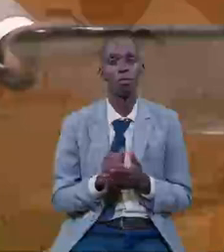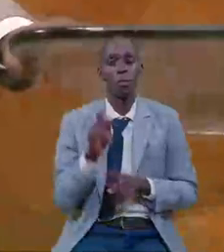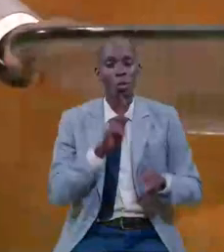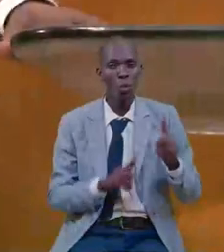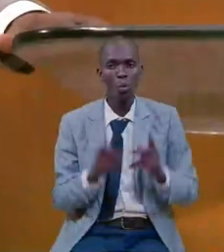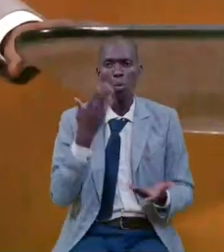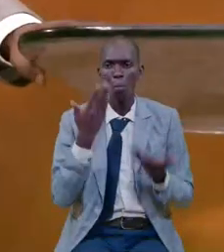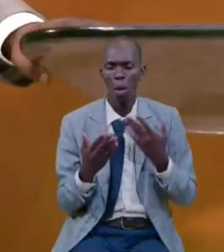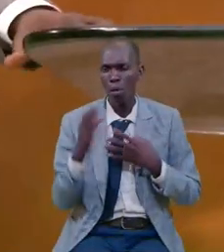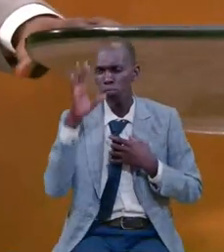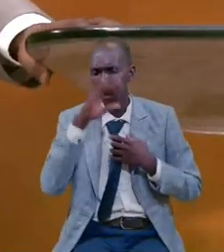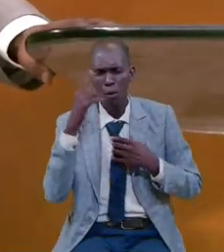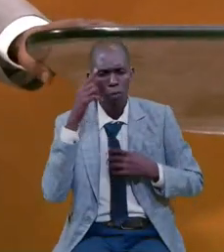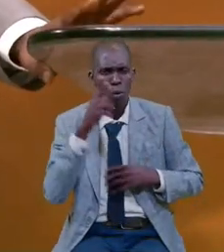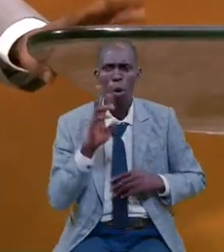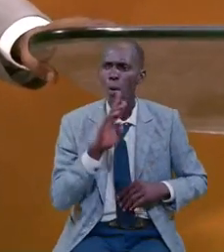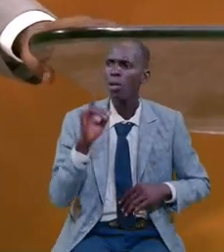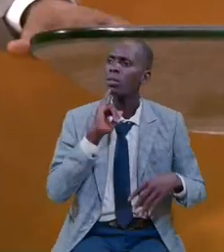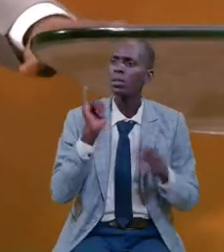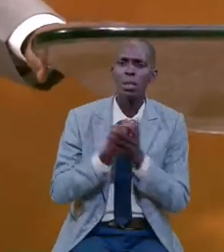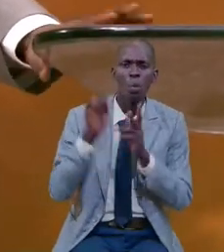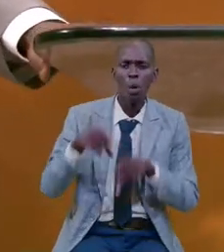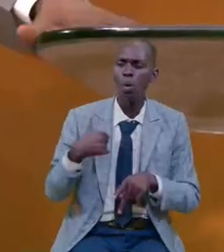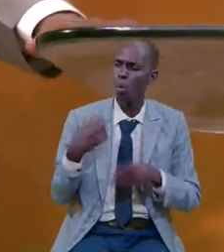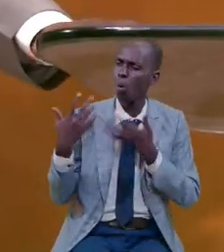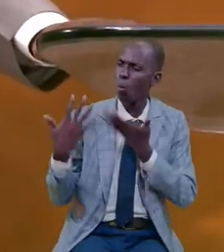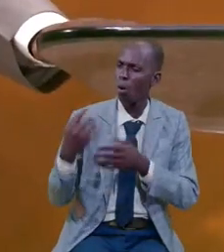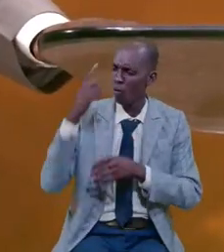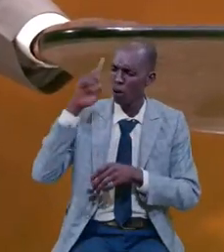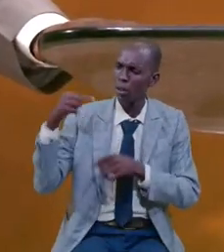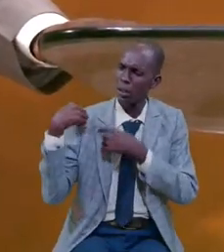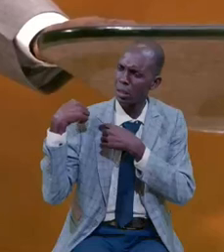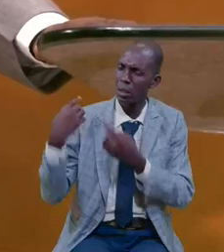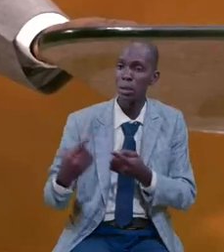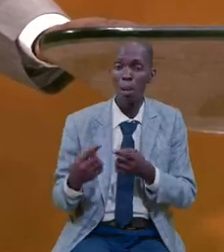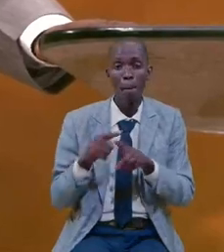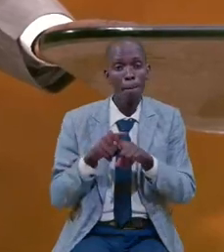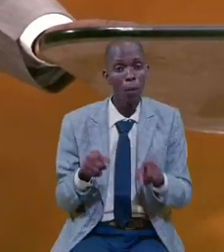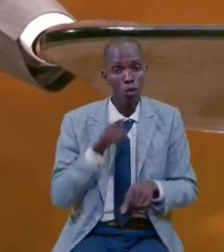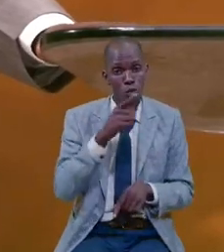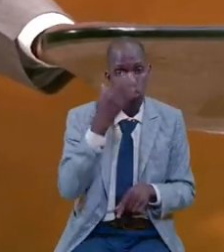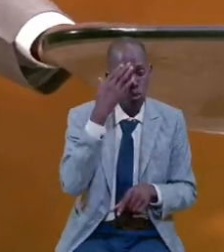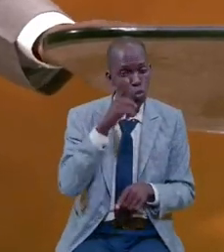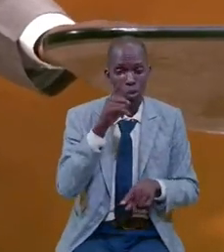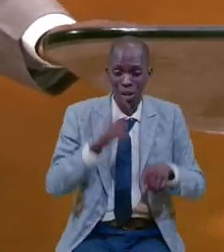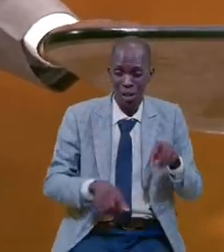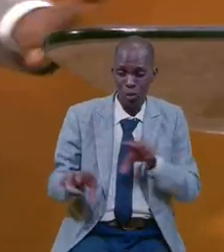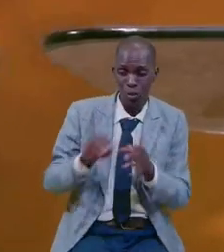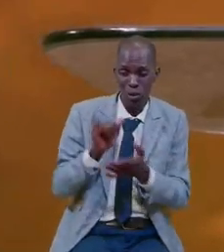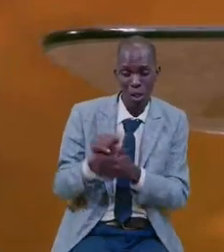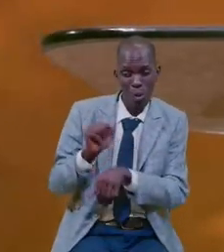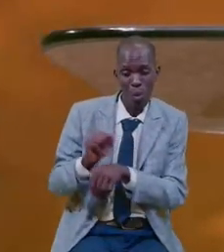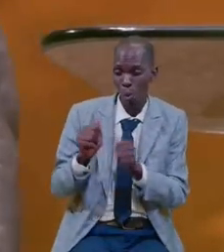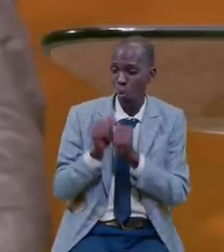peuvent vous chercher. Où es-tu? Où es-tu? Où es-tu? On t'attend, on t'attend. Si tu ne peux pas le faire sans murmure, il ne faut